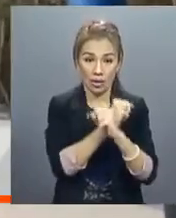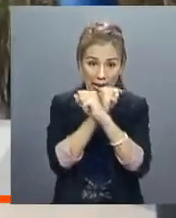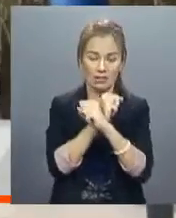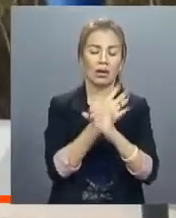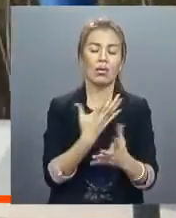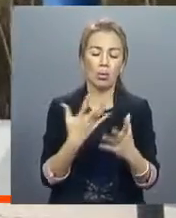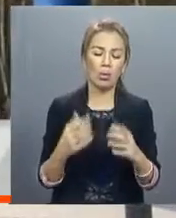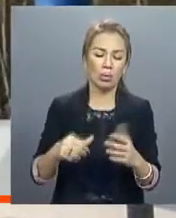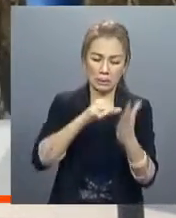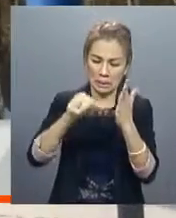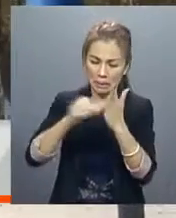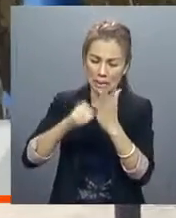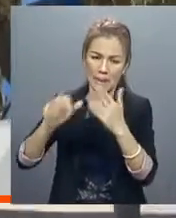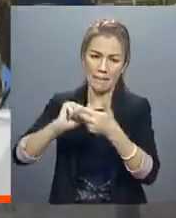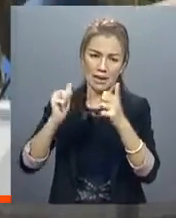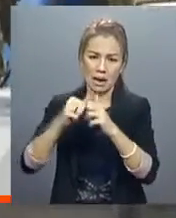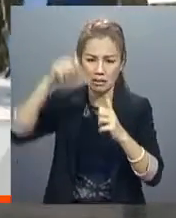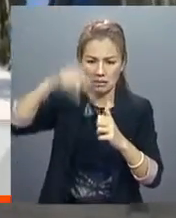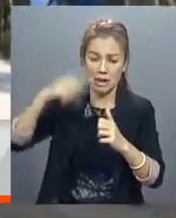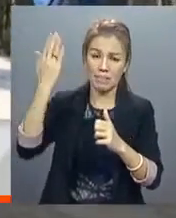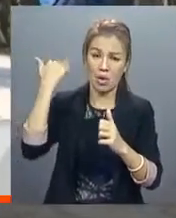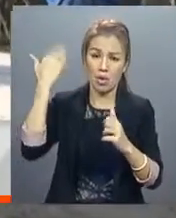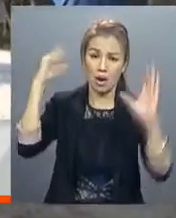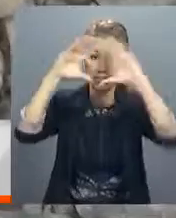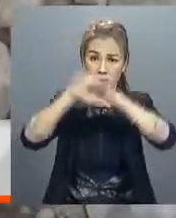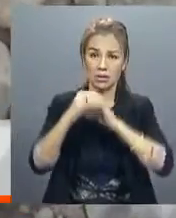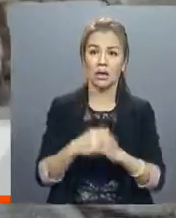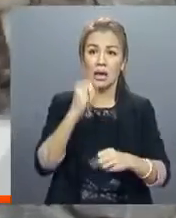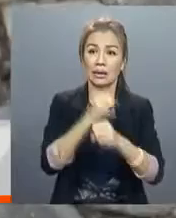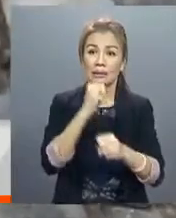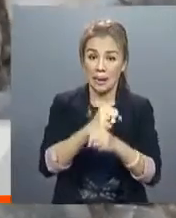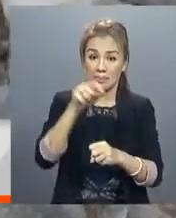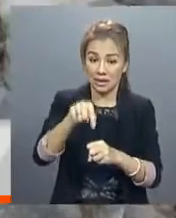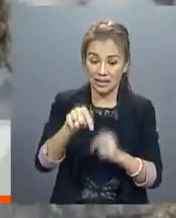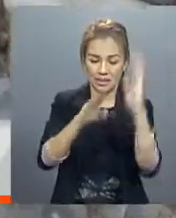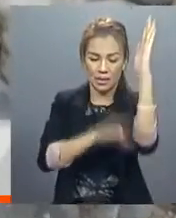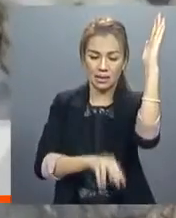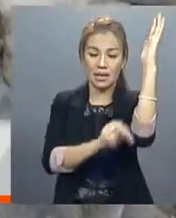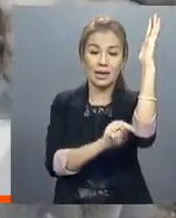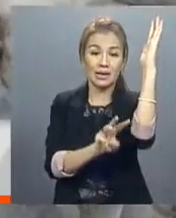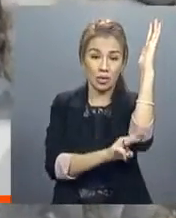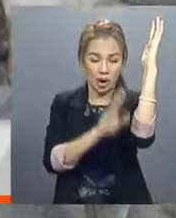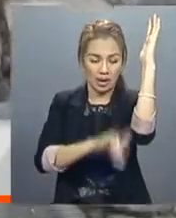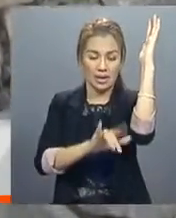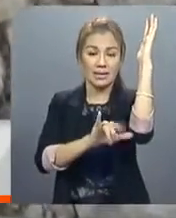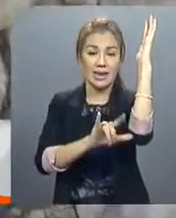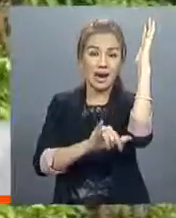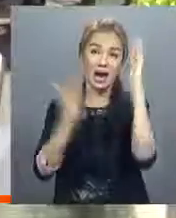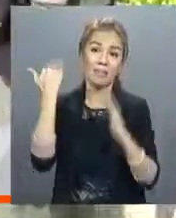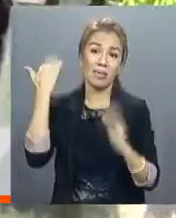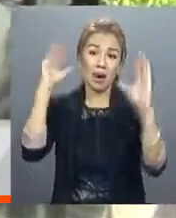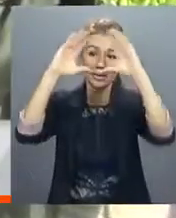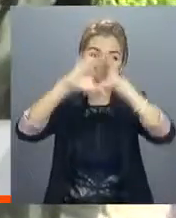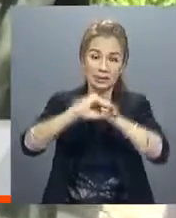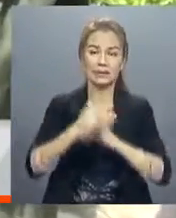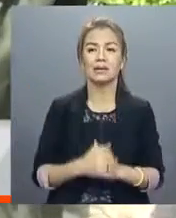ถานการณ์ซ้ำรอยเมื่อคืนที่ผ่านมาเหตุการณ์ก่อความไม่สงบที่เกิดขึ้นในพื้นที่จังหวัดนราธิวาสและจังหวัดยะลาเมื่อคืนนี้เพราะว่าจังหวัดน